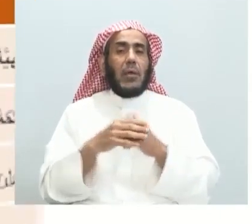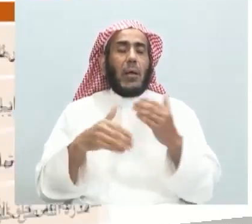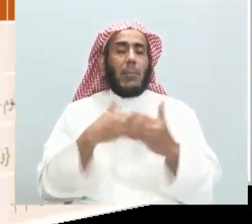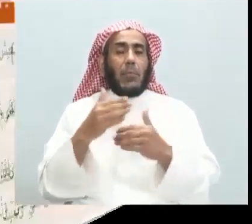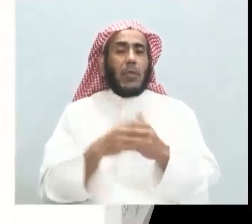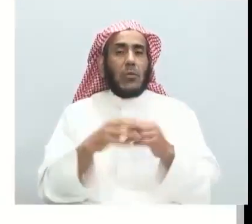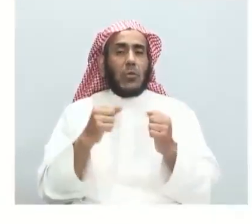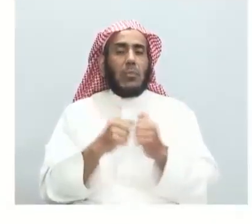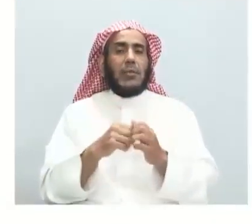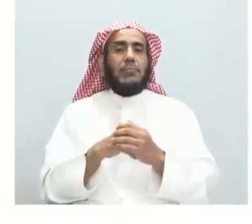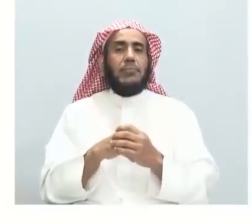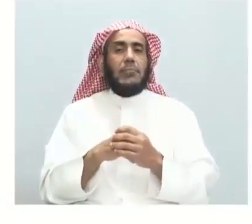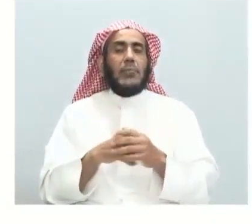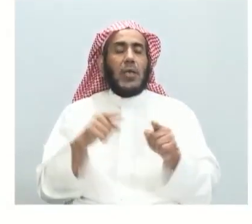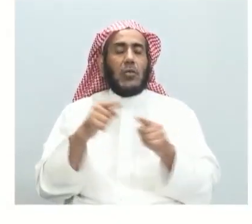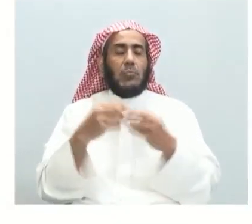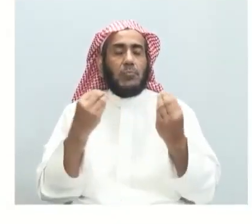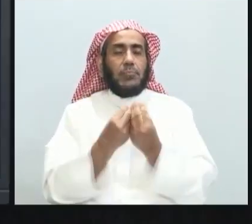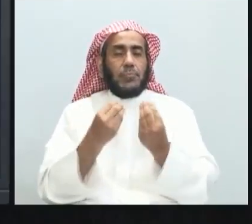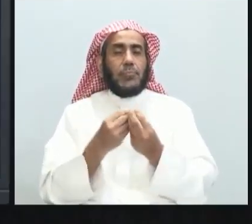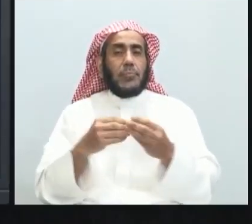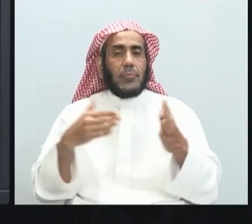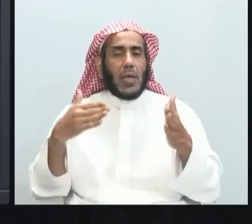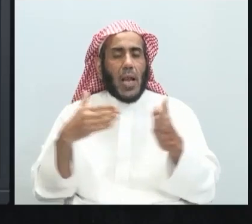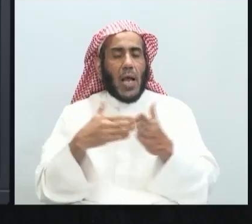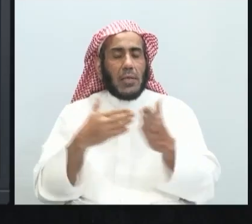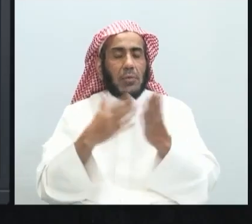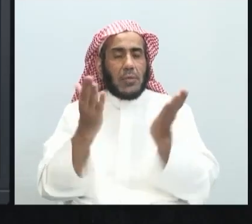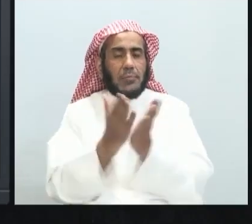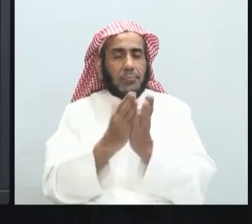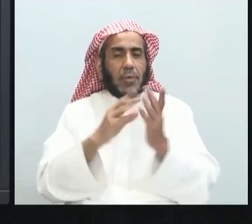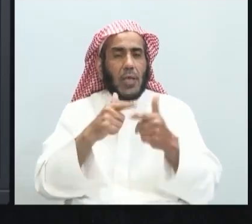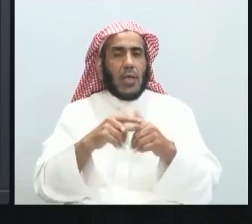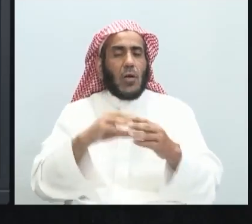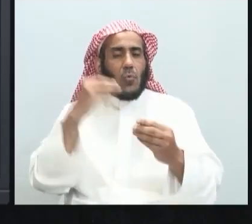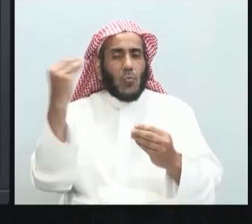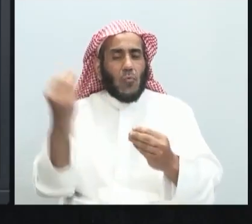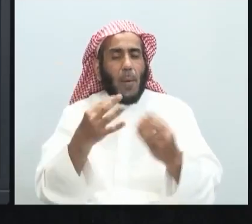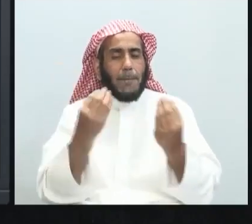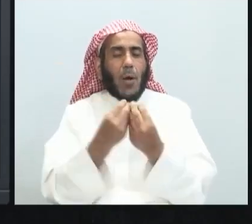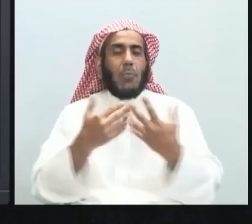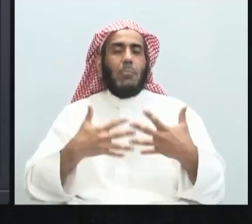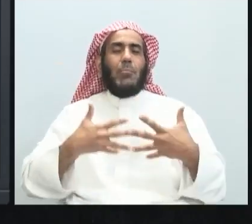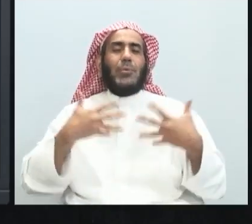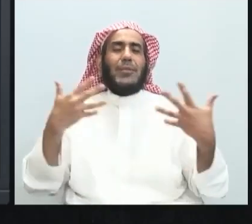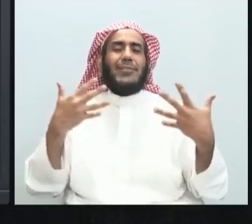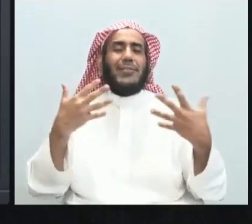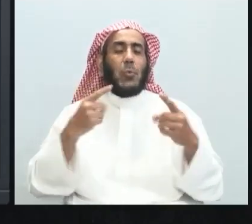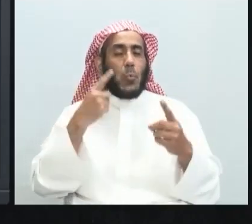هذا ايها الطلاب والطالبات اتي واياكم الى ختم درسنا بعد ان طوفت واياكم في متعه